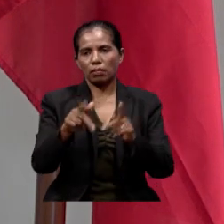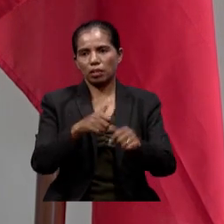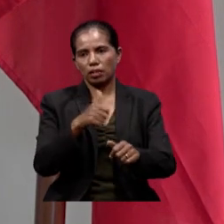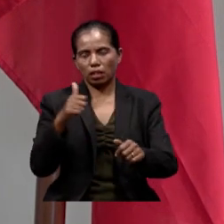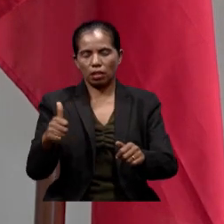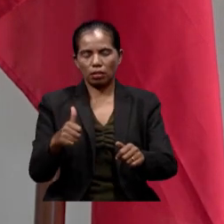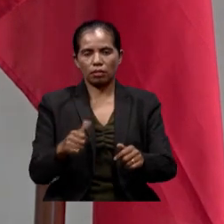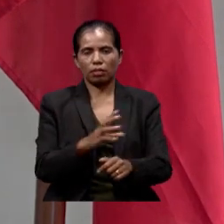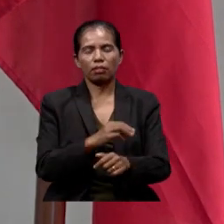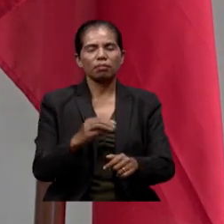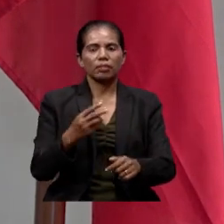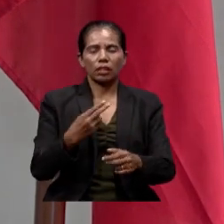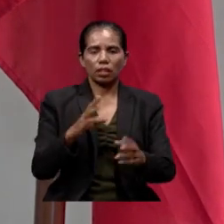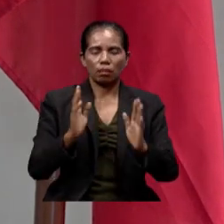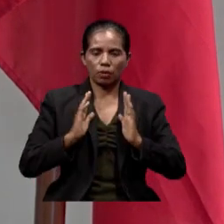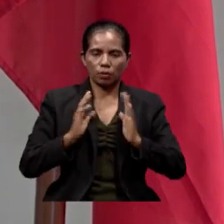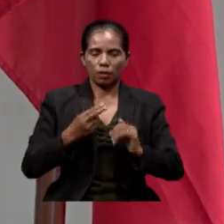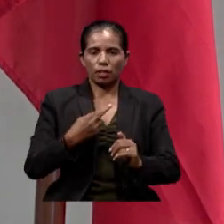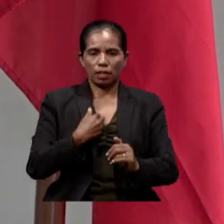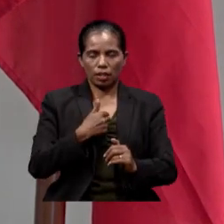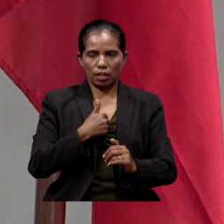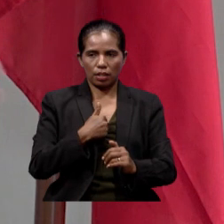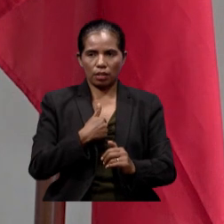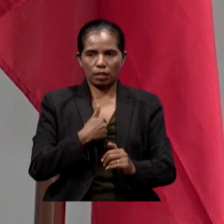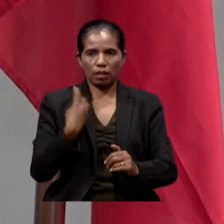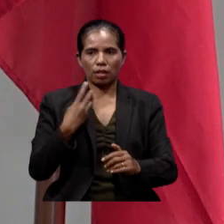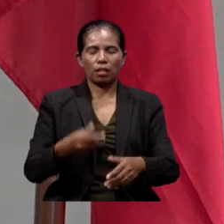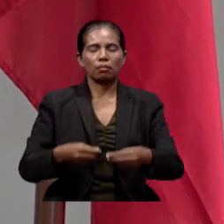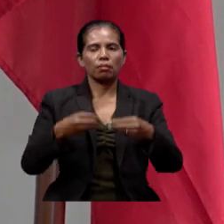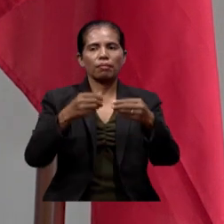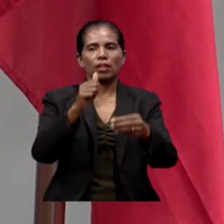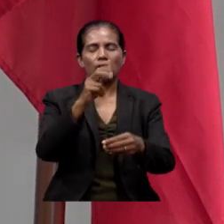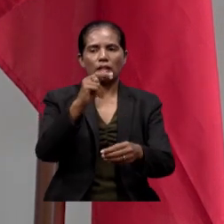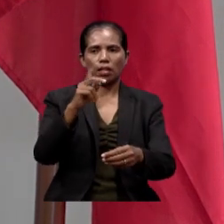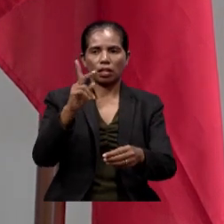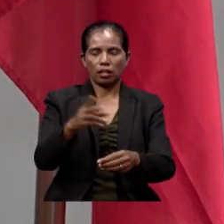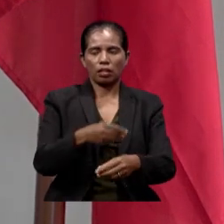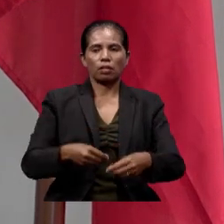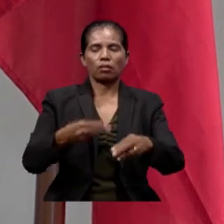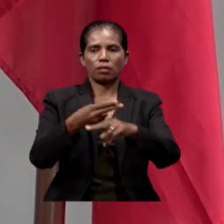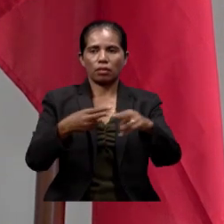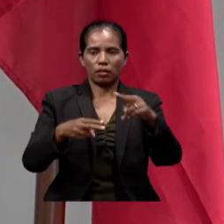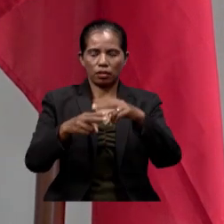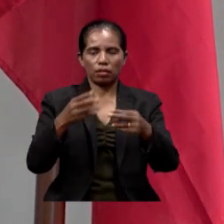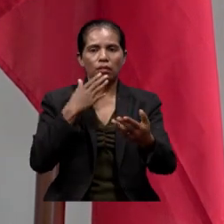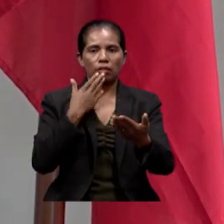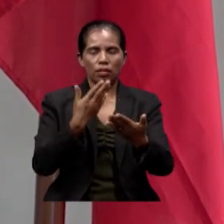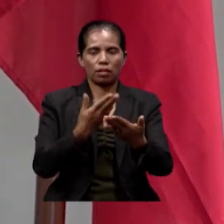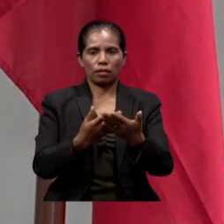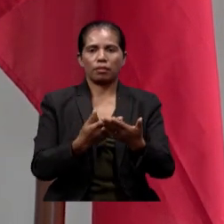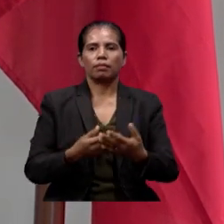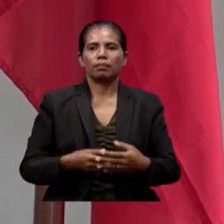ambras. Am entrega anjet nas boas mãos. Di tangan yang tepat, di tangan yang benar.